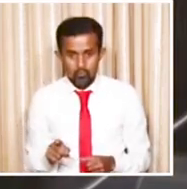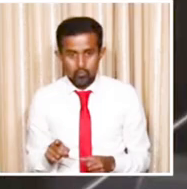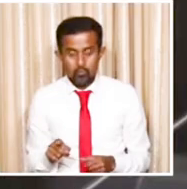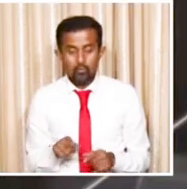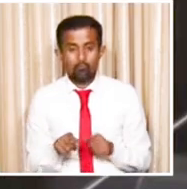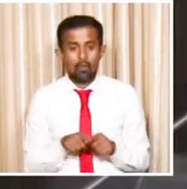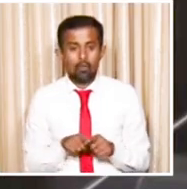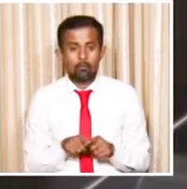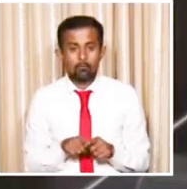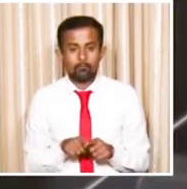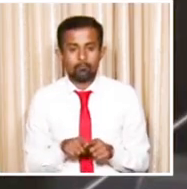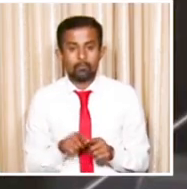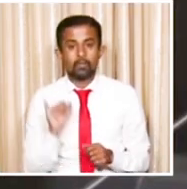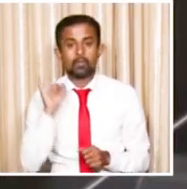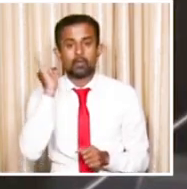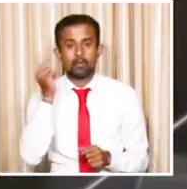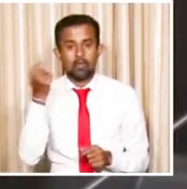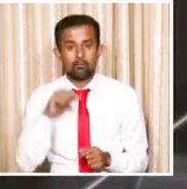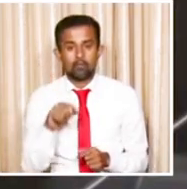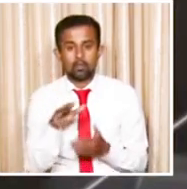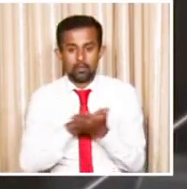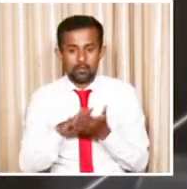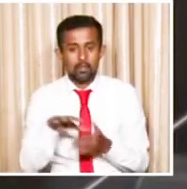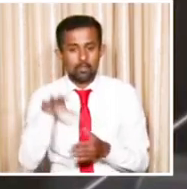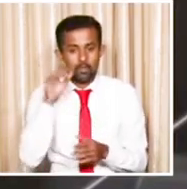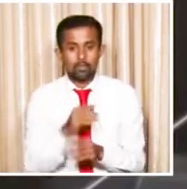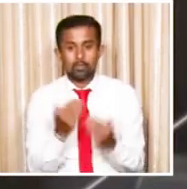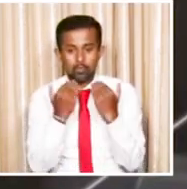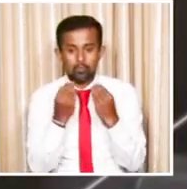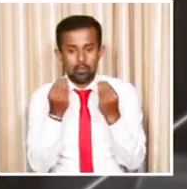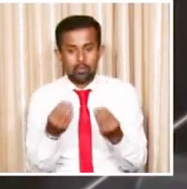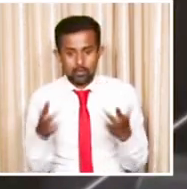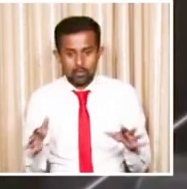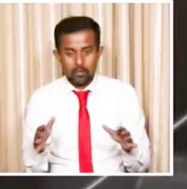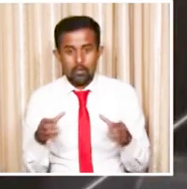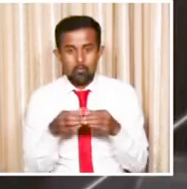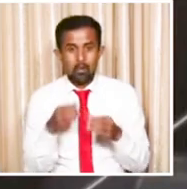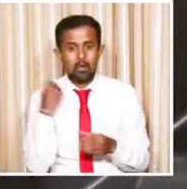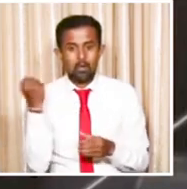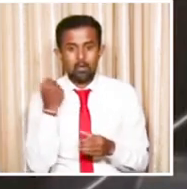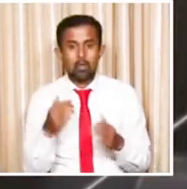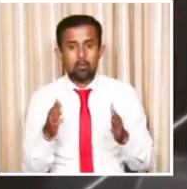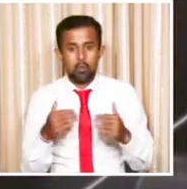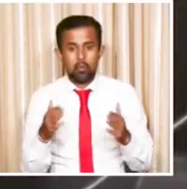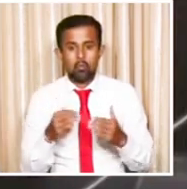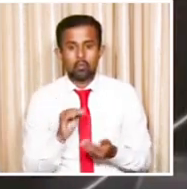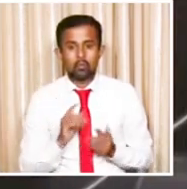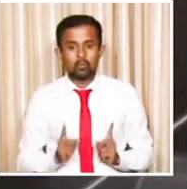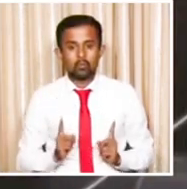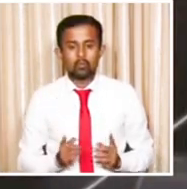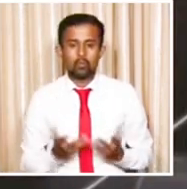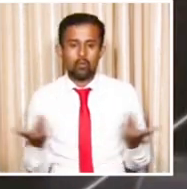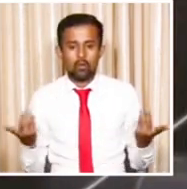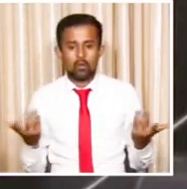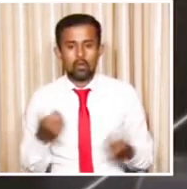ඒ වගේම නිලධාරීන් ඇවිල්ලා තීරුම් කරලා දීලා ගියාට පස්සේ ඊට කලින් පක්ෂනායක රැස්වීමේදී තව දුරටත් මේක තියාගෙන තියන්න දෙයක් නැහැ